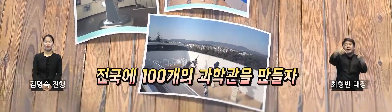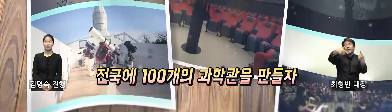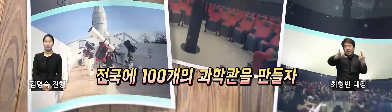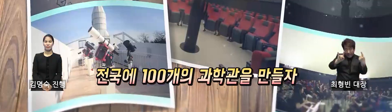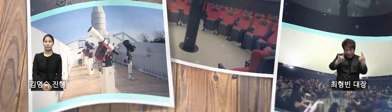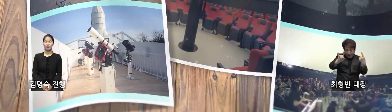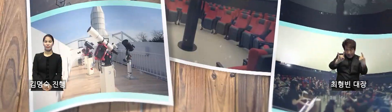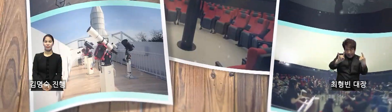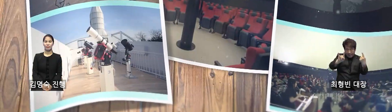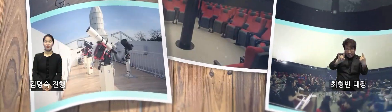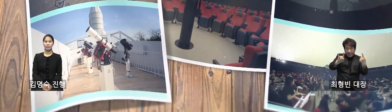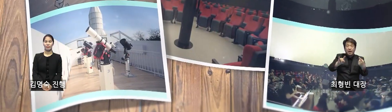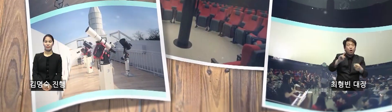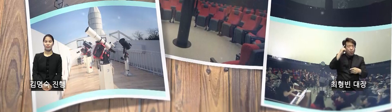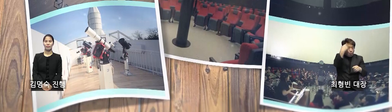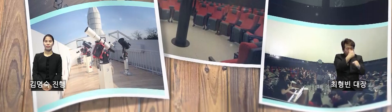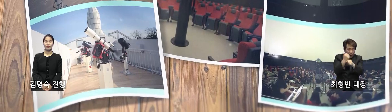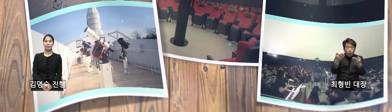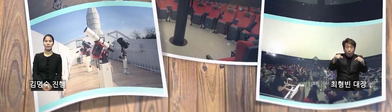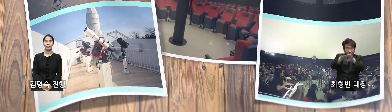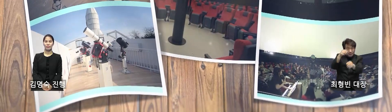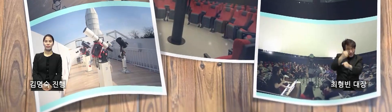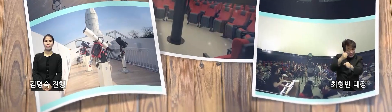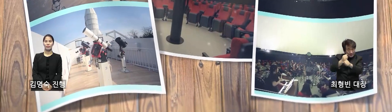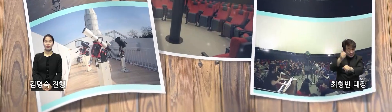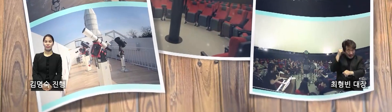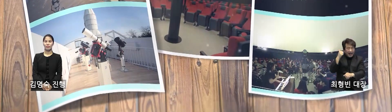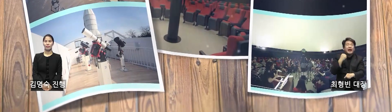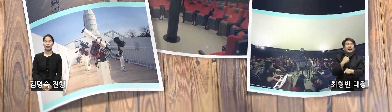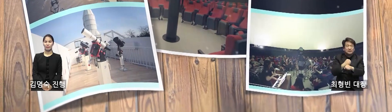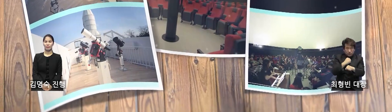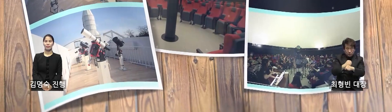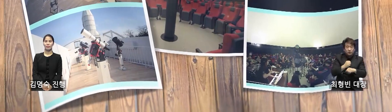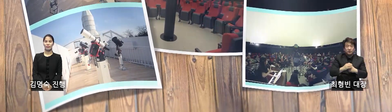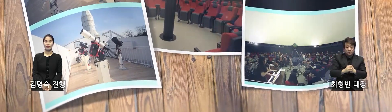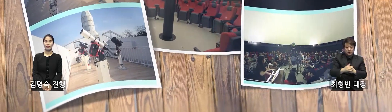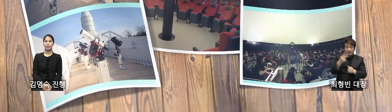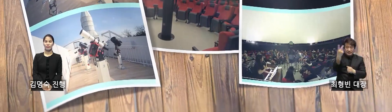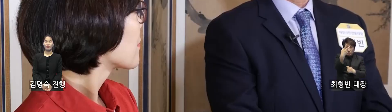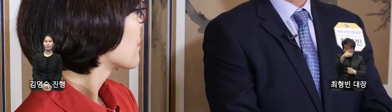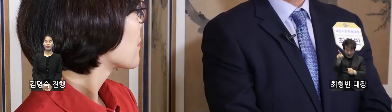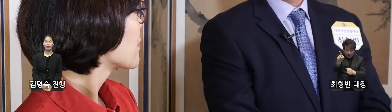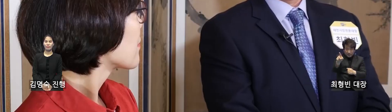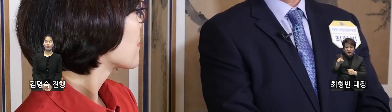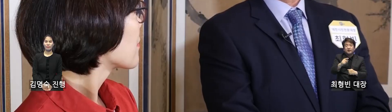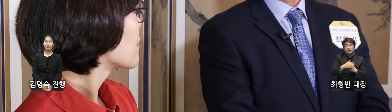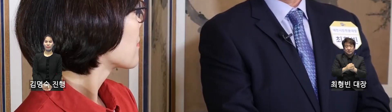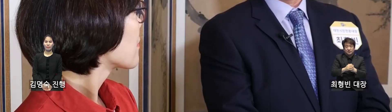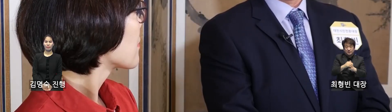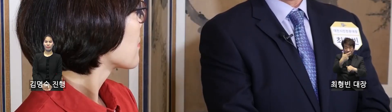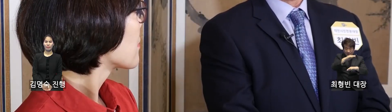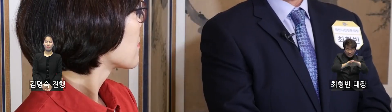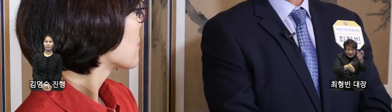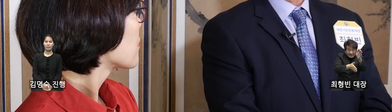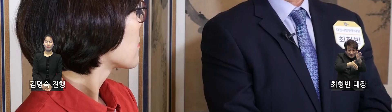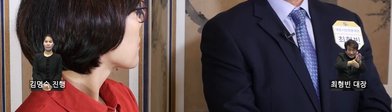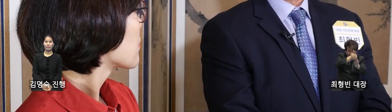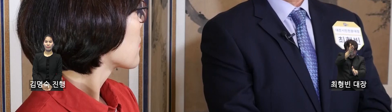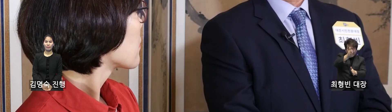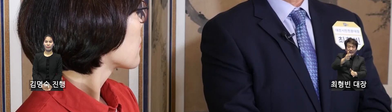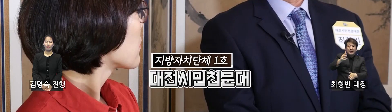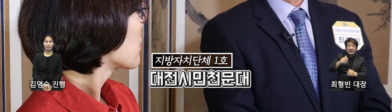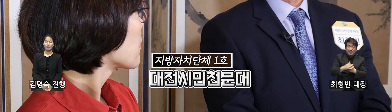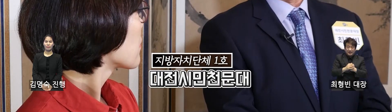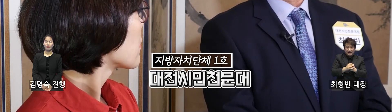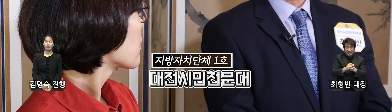육성법을 만들었습니까 그래서 저희들이 2002 1 년 대전시의 이제 천문대 가요 집안